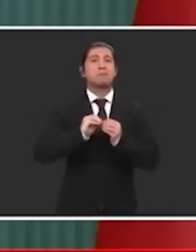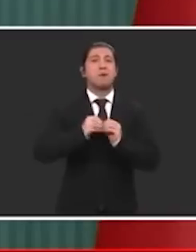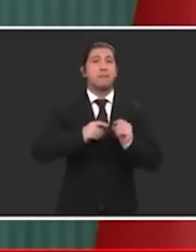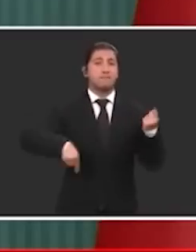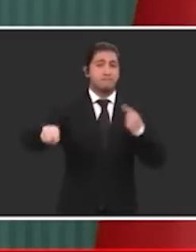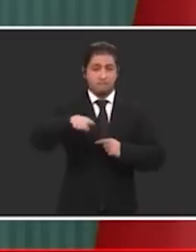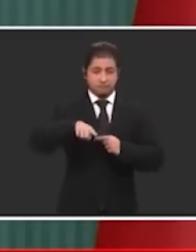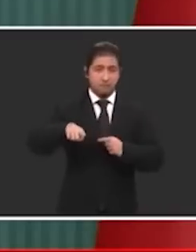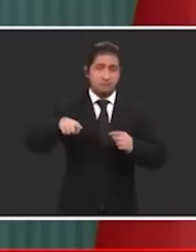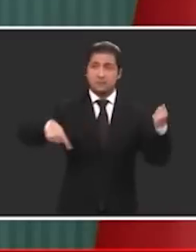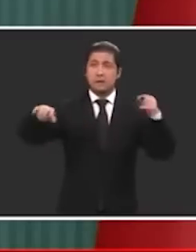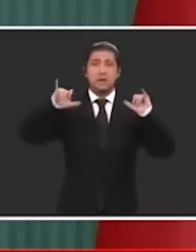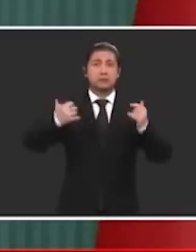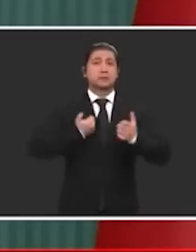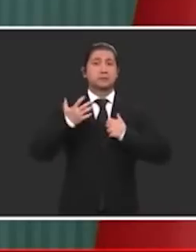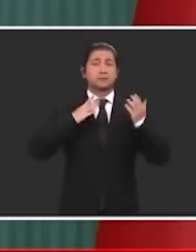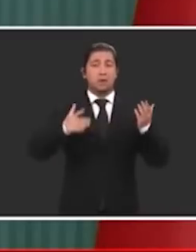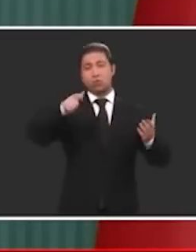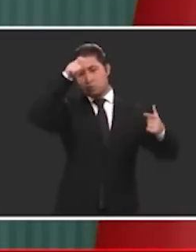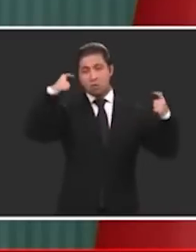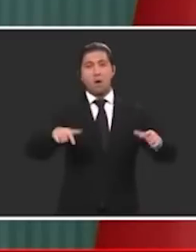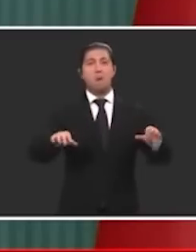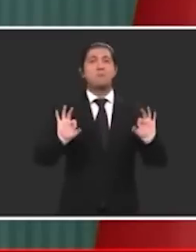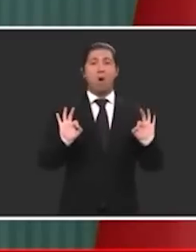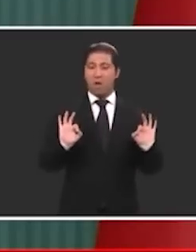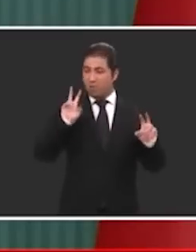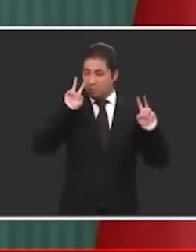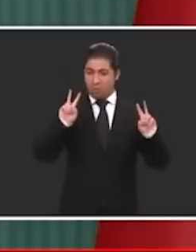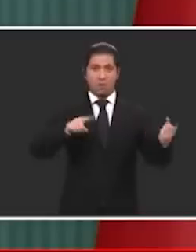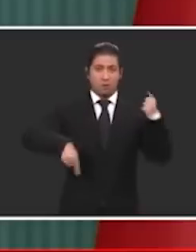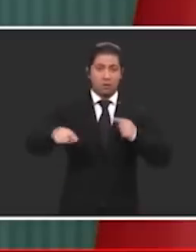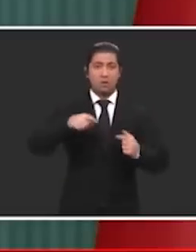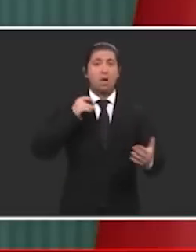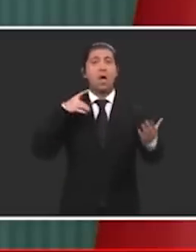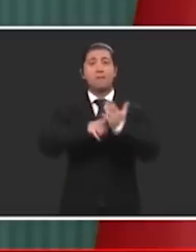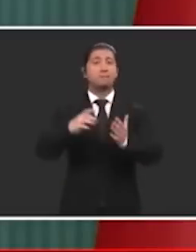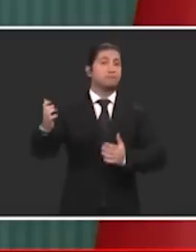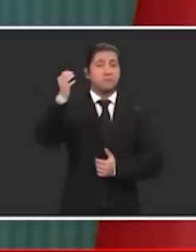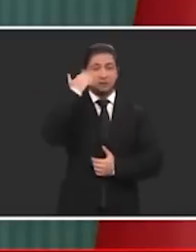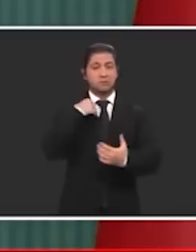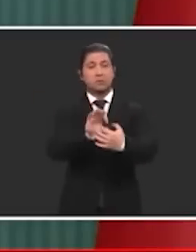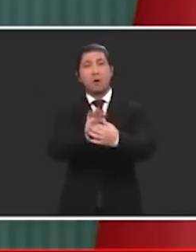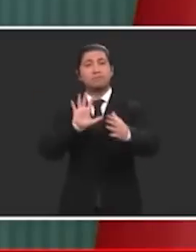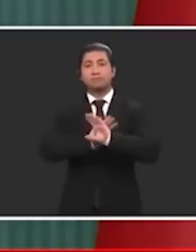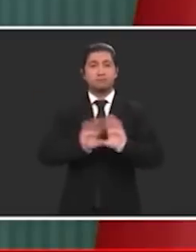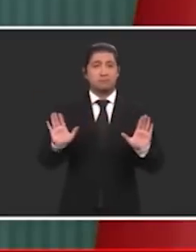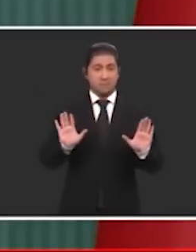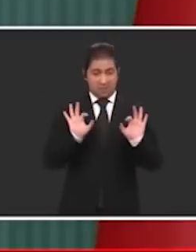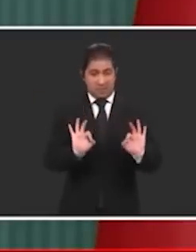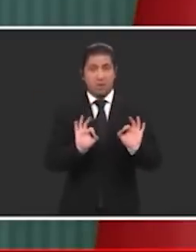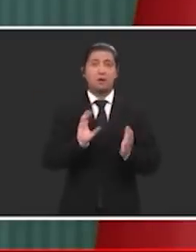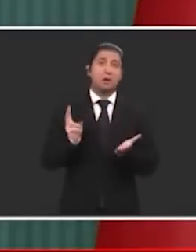dönemden geçiyor. Türkiye'nin böyle bir zeminde asli hedeflerinden kopmadan